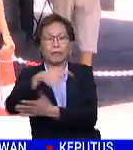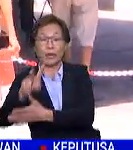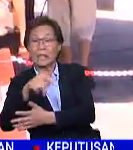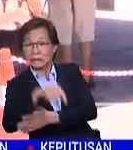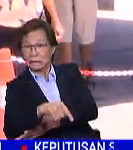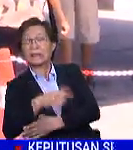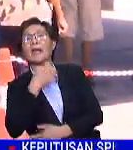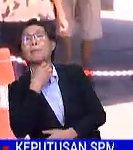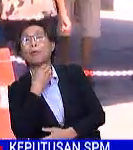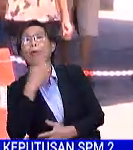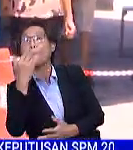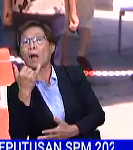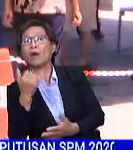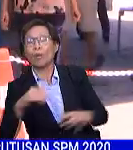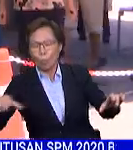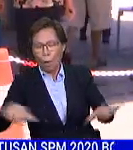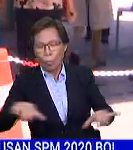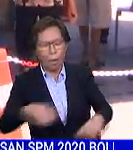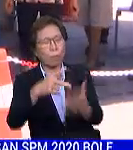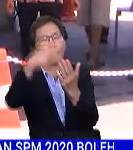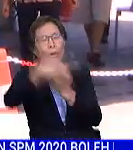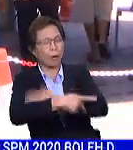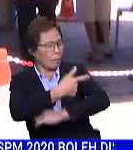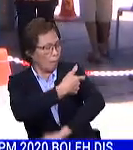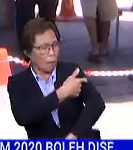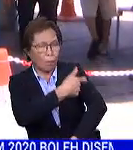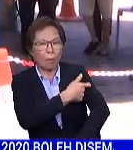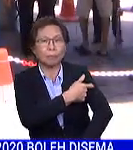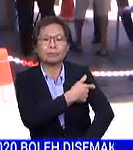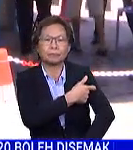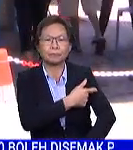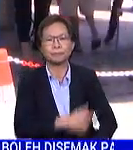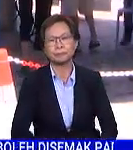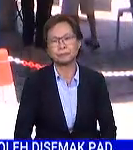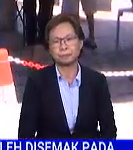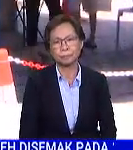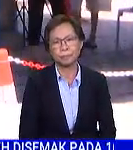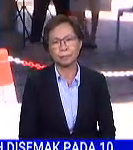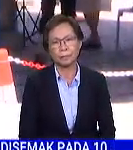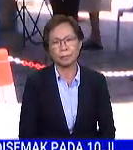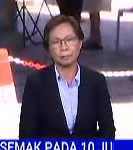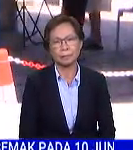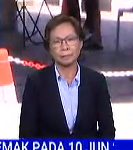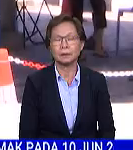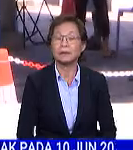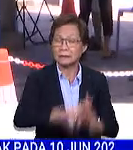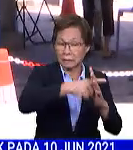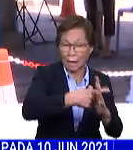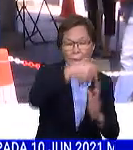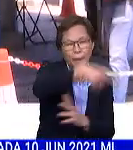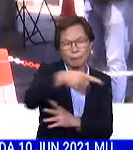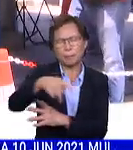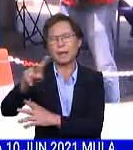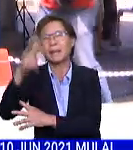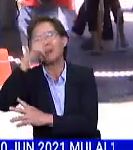PPV di Ipoh bagi menjalankan program imunisasi kebangsaan COVID-19. Pelaksanaannya seperti PPV